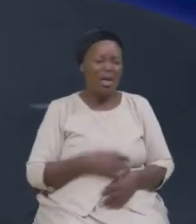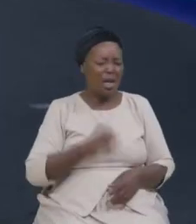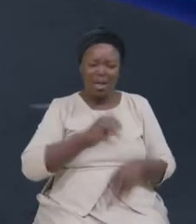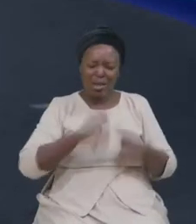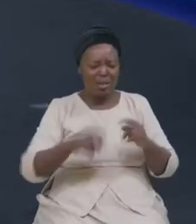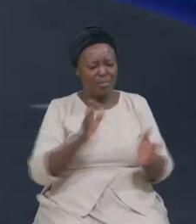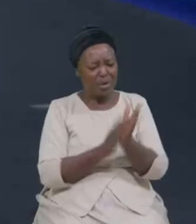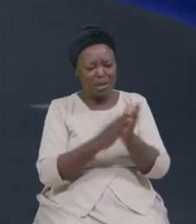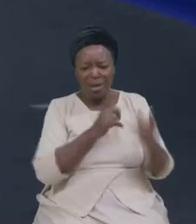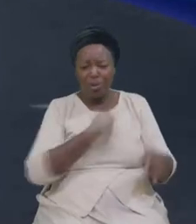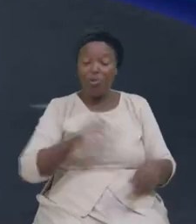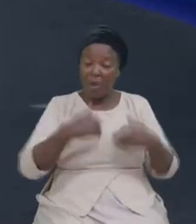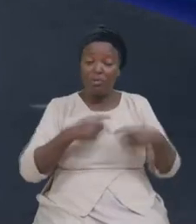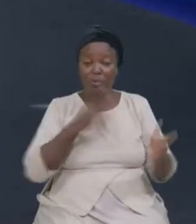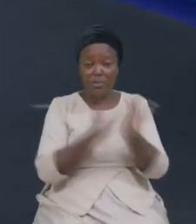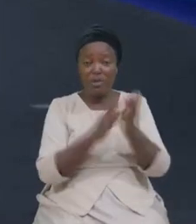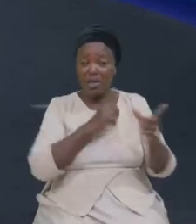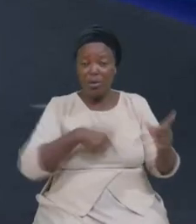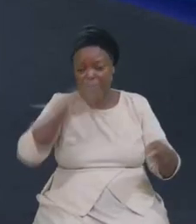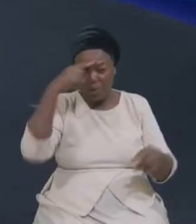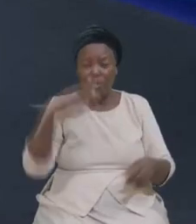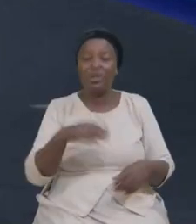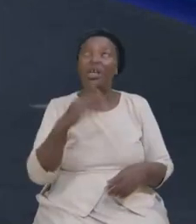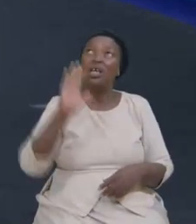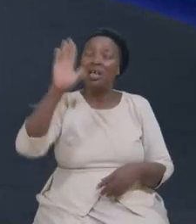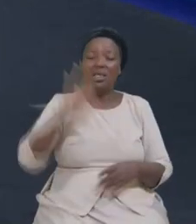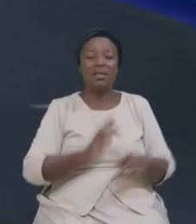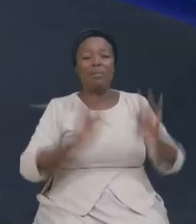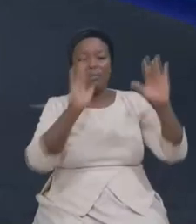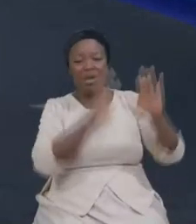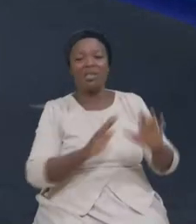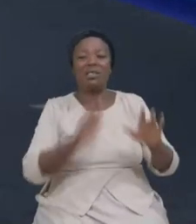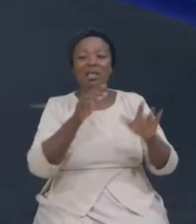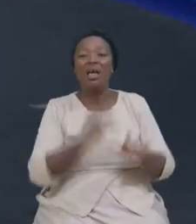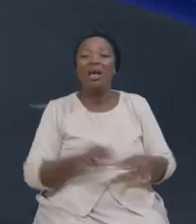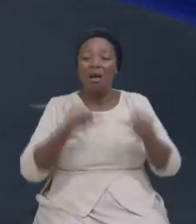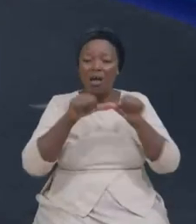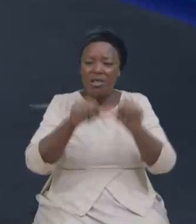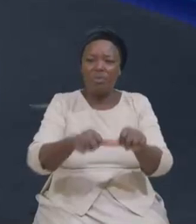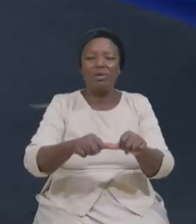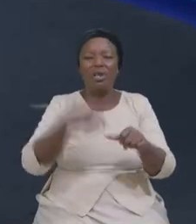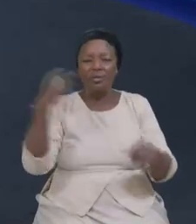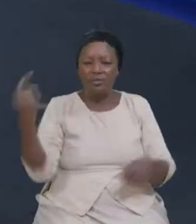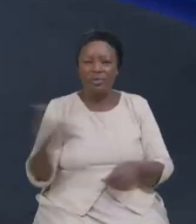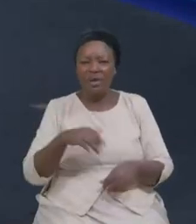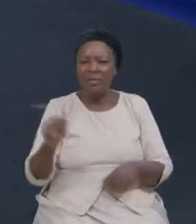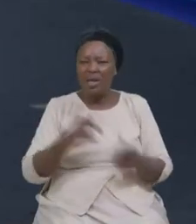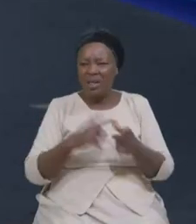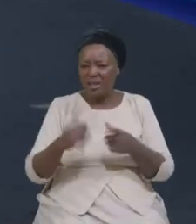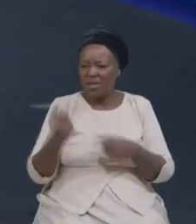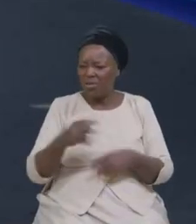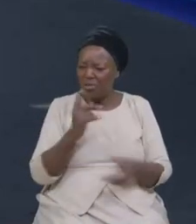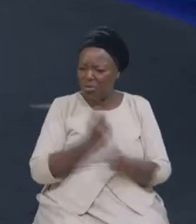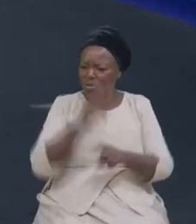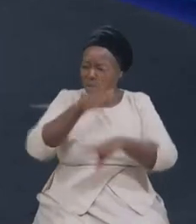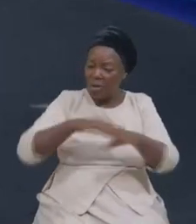qui est venu là, oh, tel que je ressens là, je ne connais même pas le nom. Et quand les docteurs mentionnent même le nom, c'est si gros, si grand, je ne sais